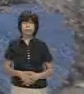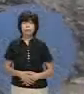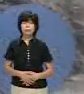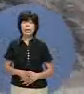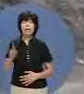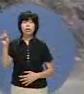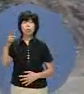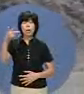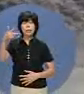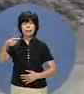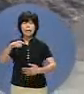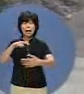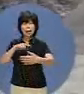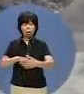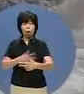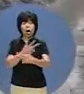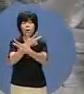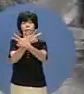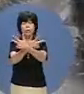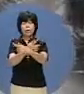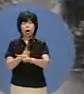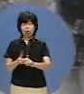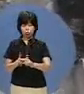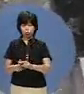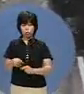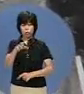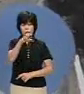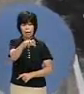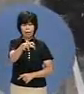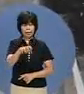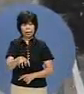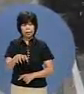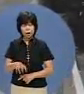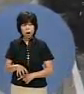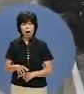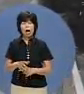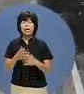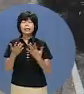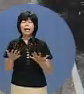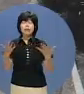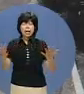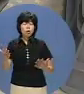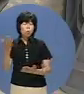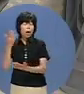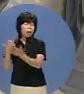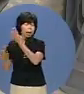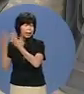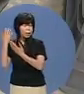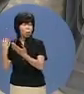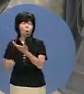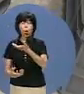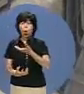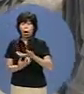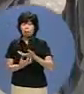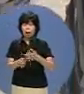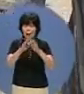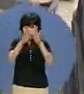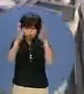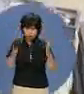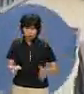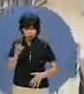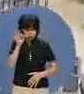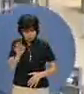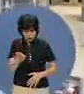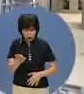生駒市内にはこれまでに北部から中部にかけての地域に数多くの窯跡が見つかっており、現